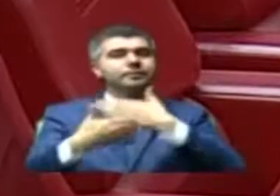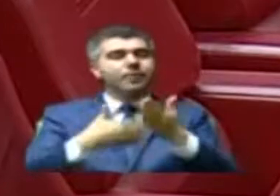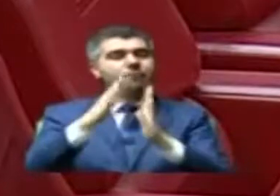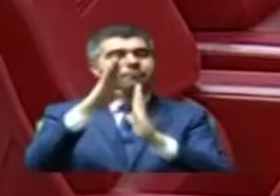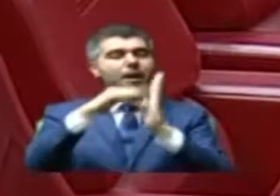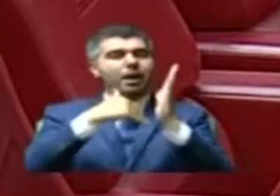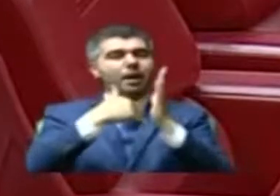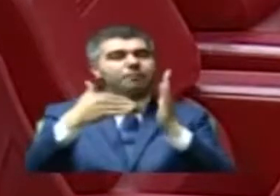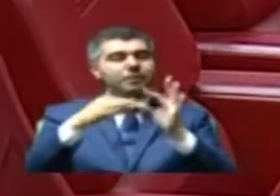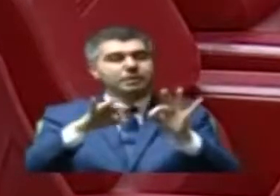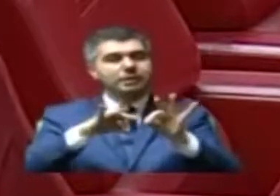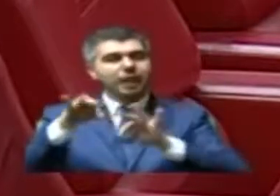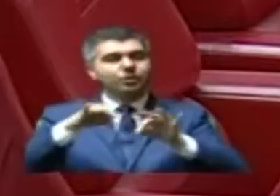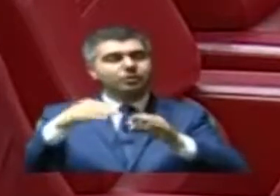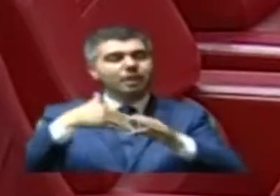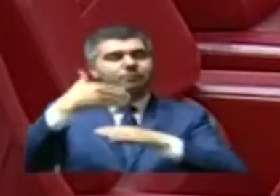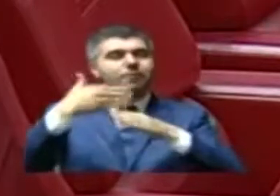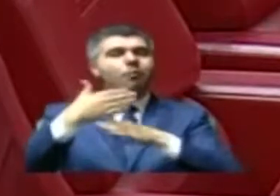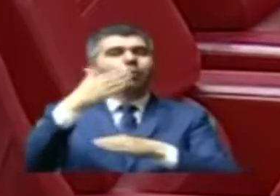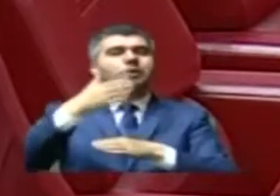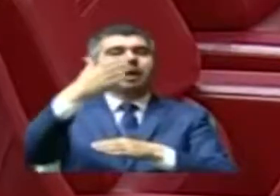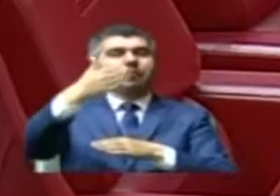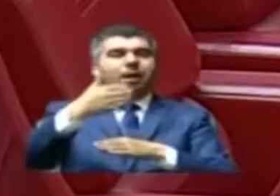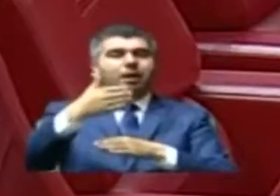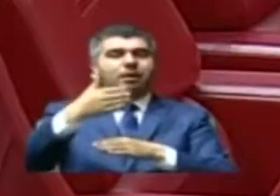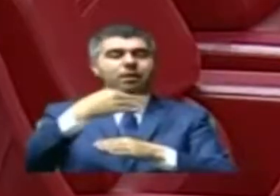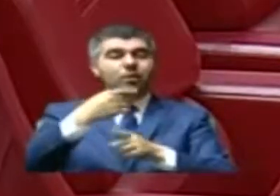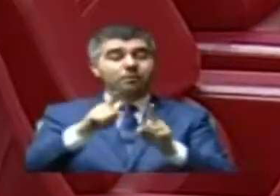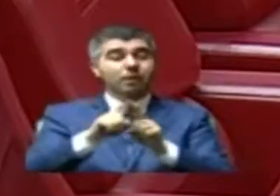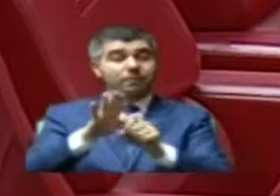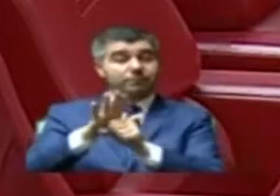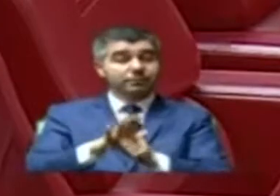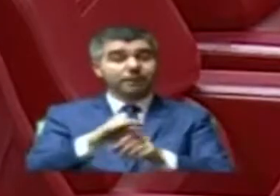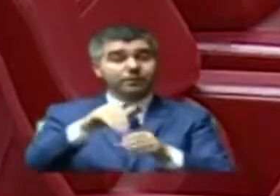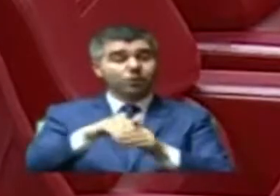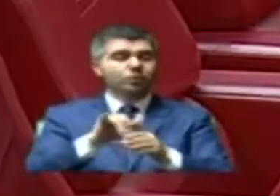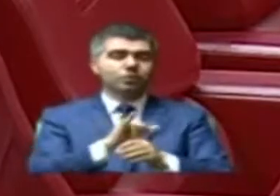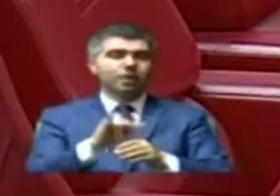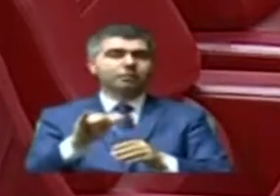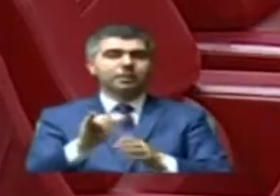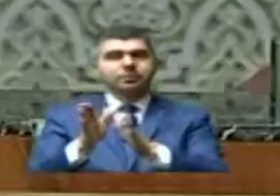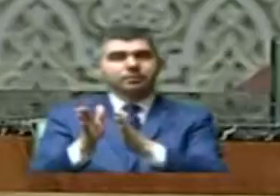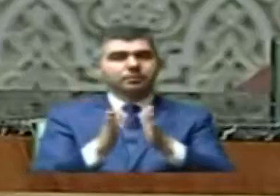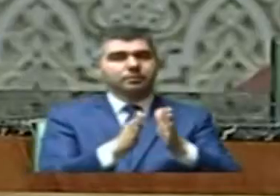البرامج والاستراتيجيات الضرورية. ما نهملوش قضية ديال الصناديق لأنها مهمة. شكرا.